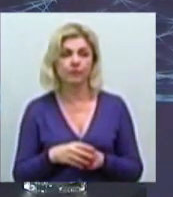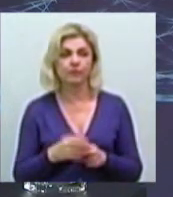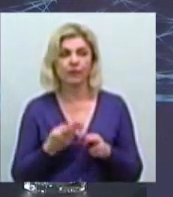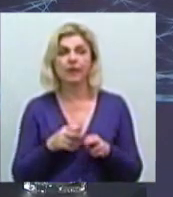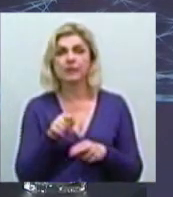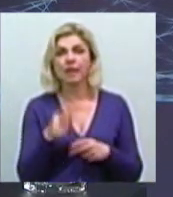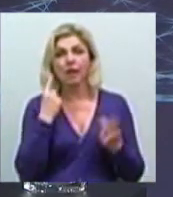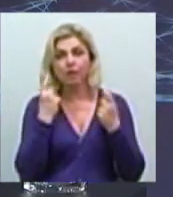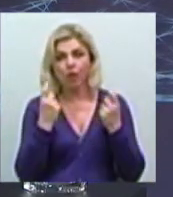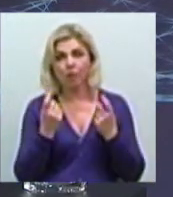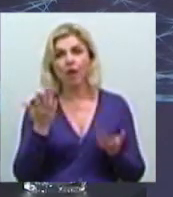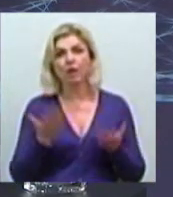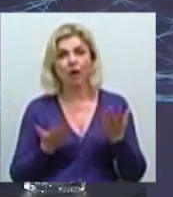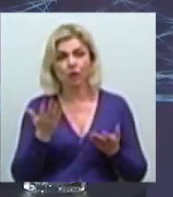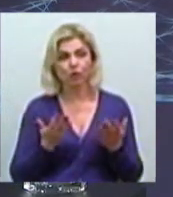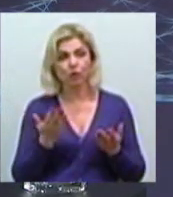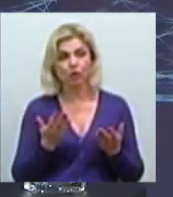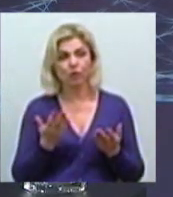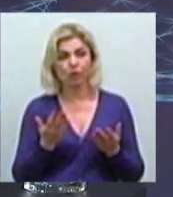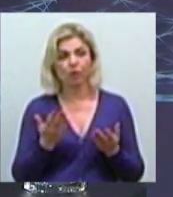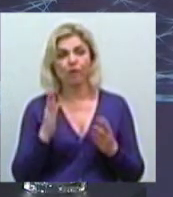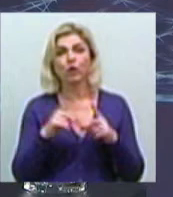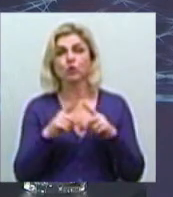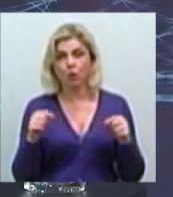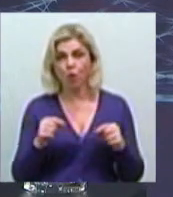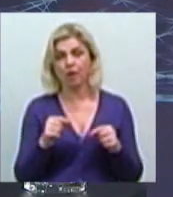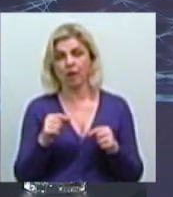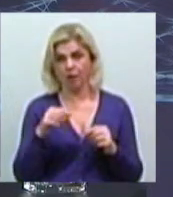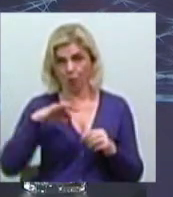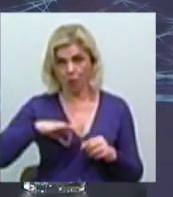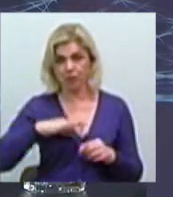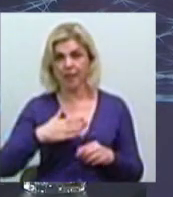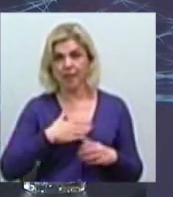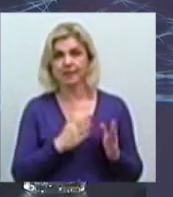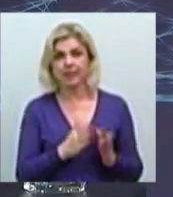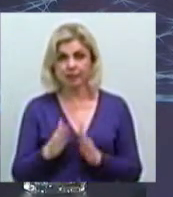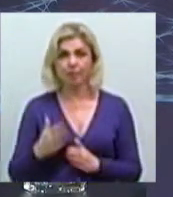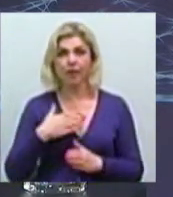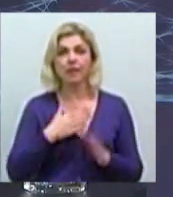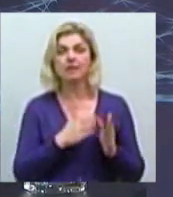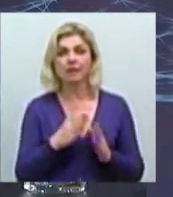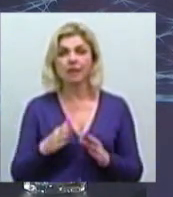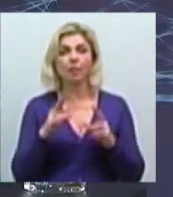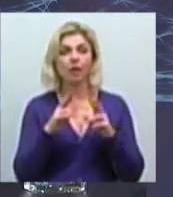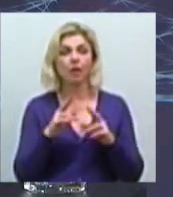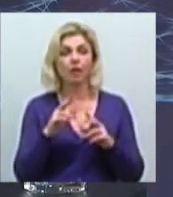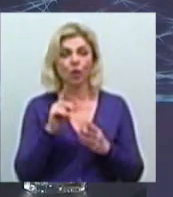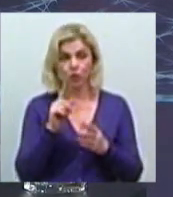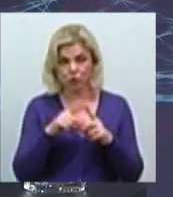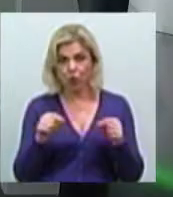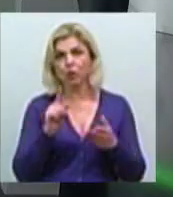ці дані, якщо школи користуються нашою системою, то наша система дозволяє якраз школам виконувати ці